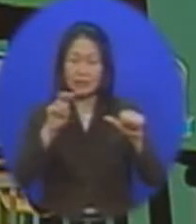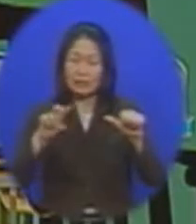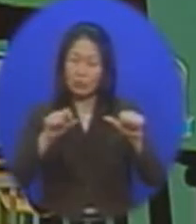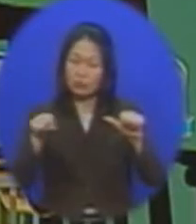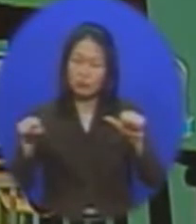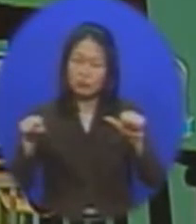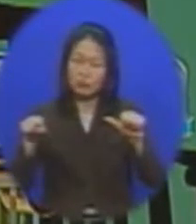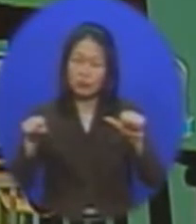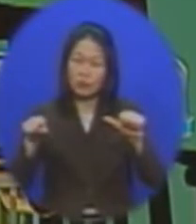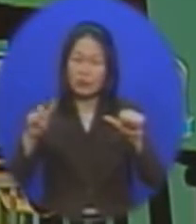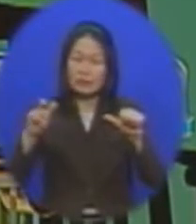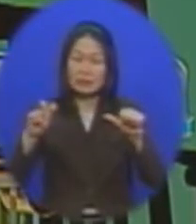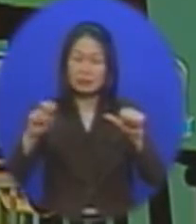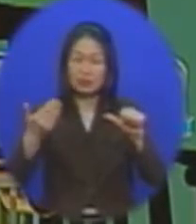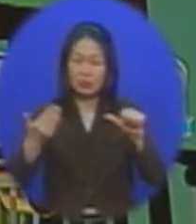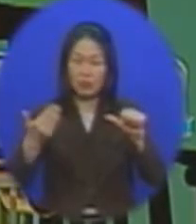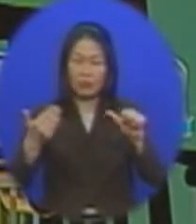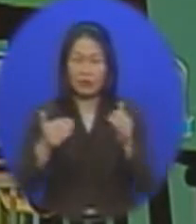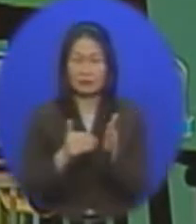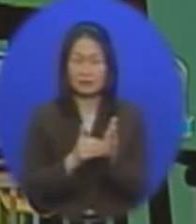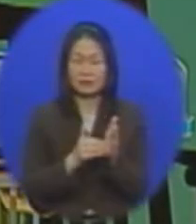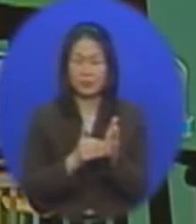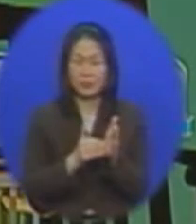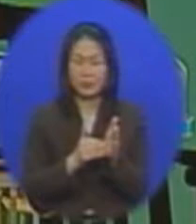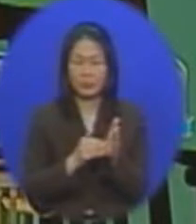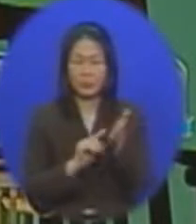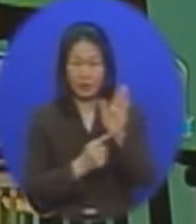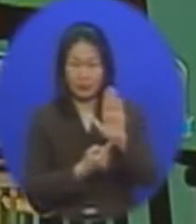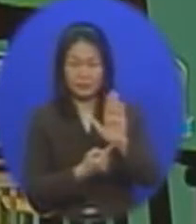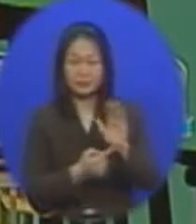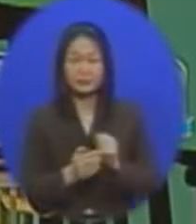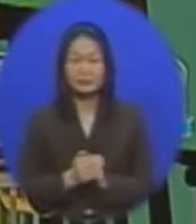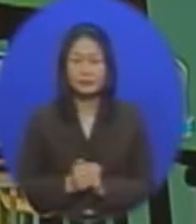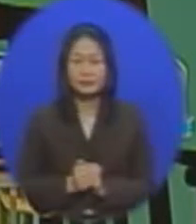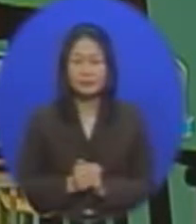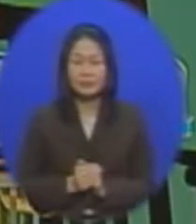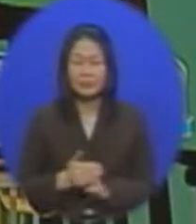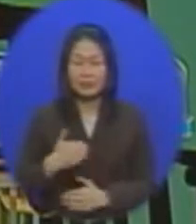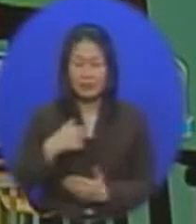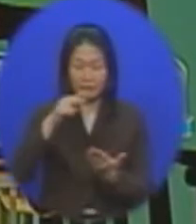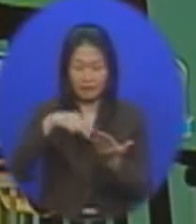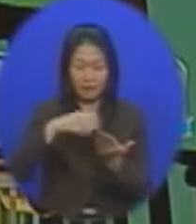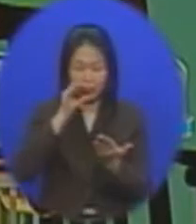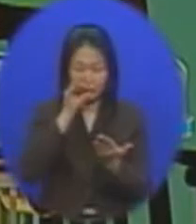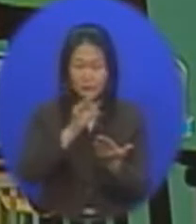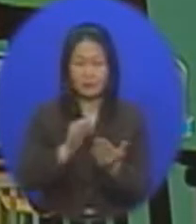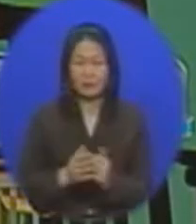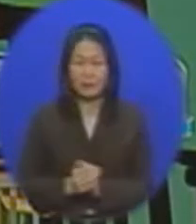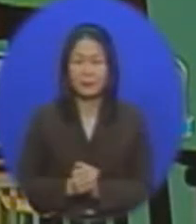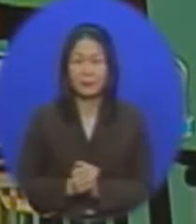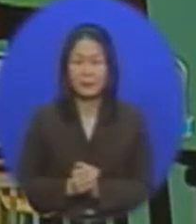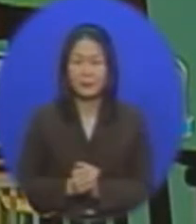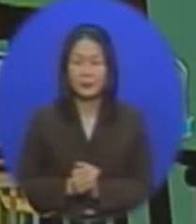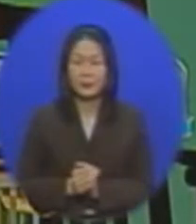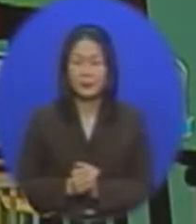부터 29절 까지 나오는데 제가 한번 읽어 드리겠습니다